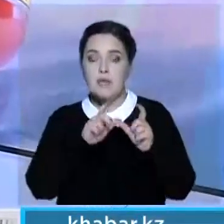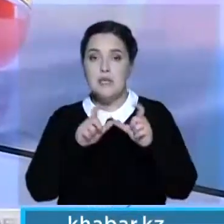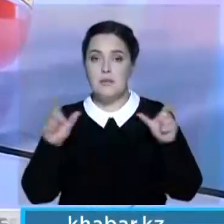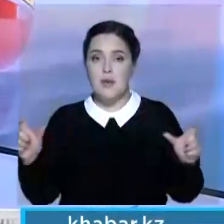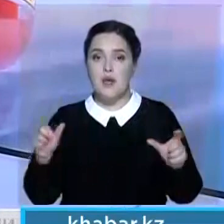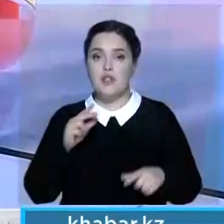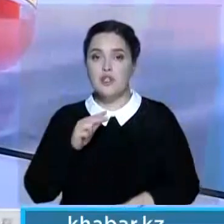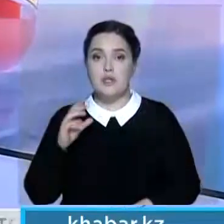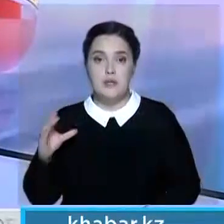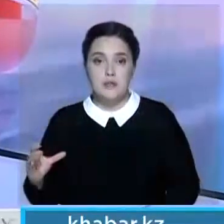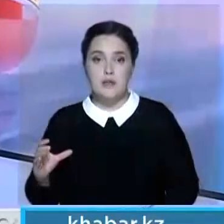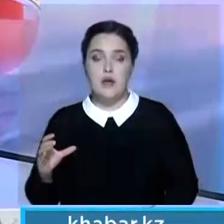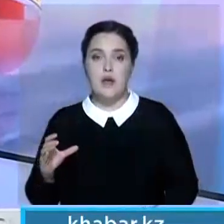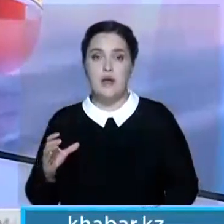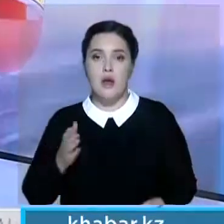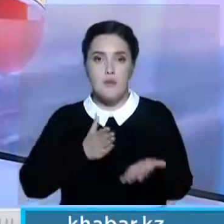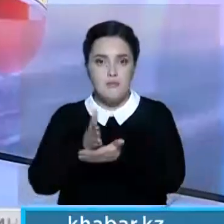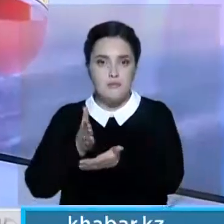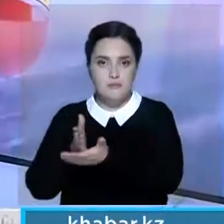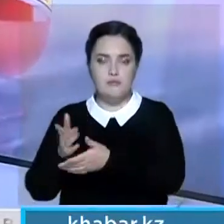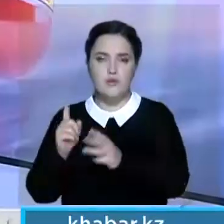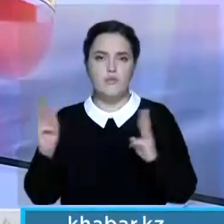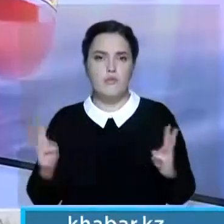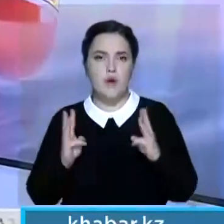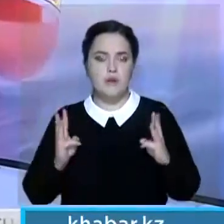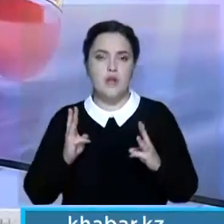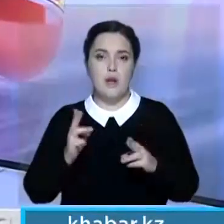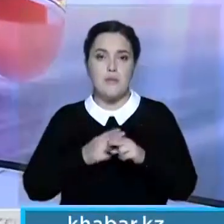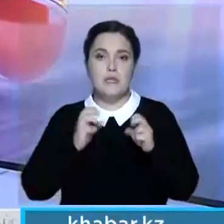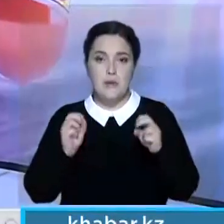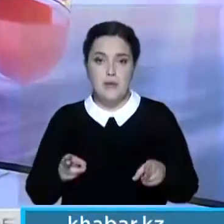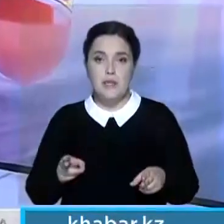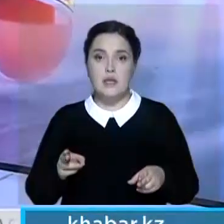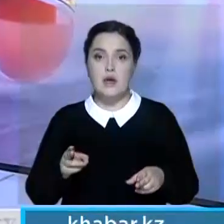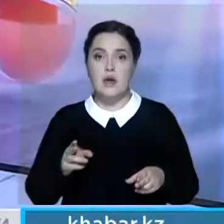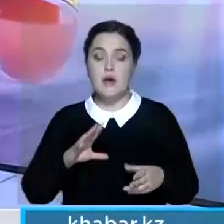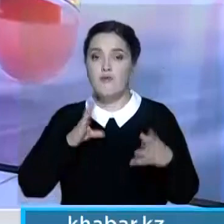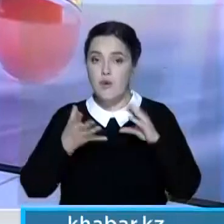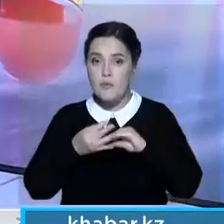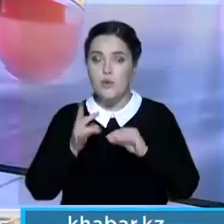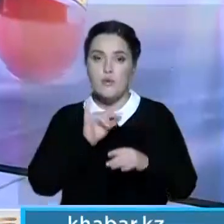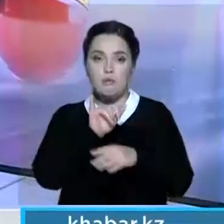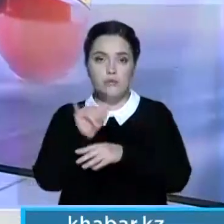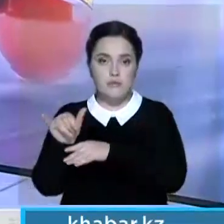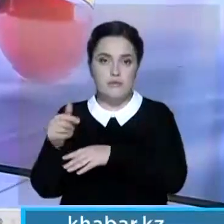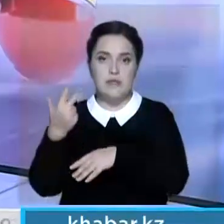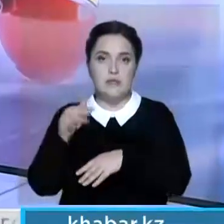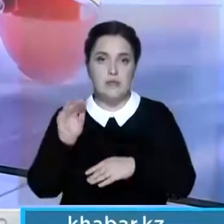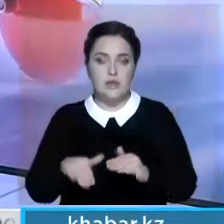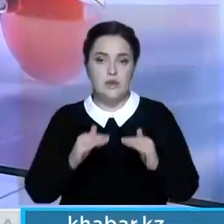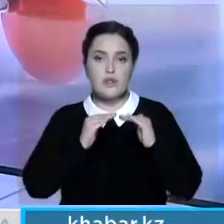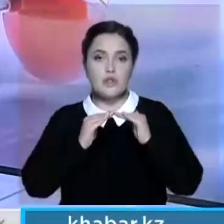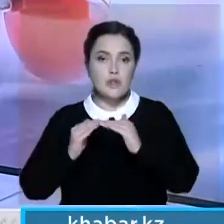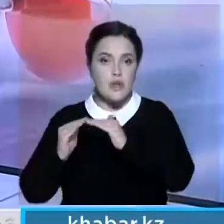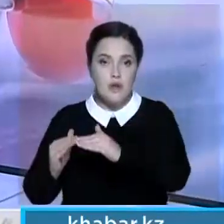департамента по чрезвычайным ситуациям проводят профилактику пожарной безопасности в отопительный сезон. Всего им необходимо обойти более